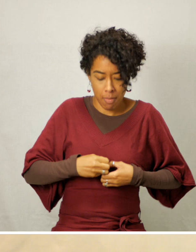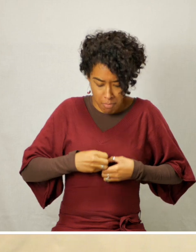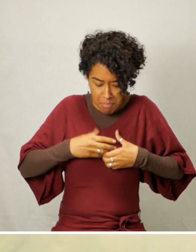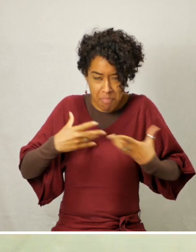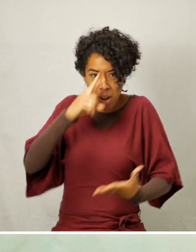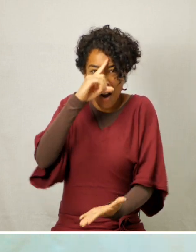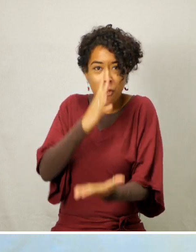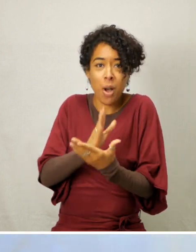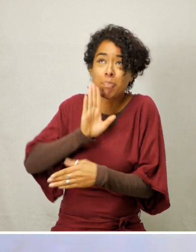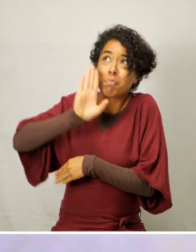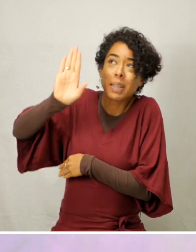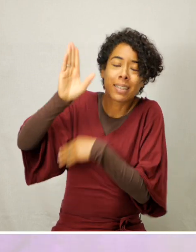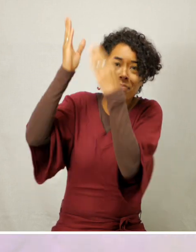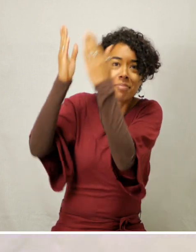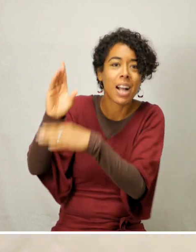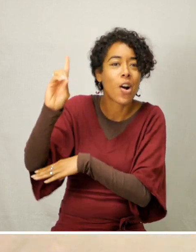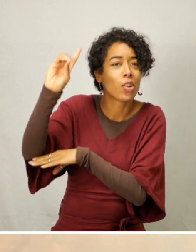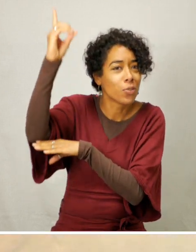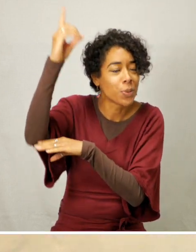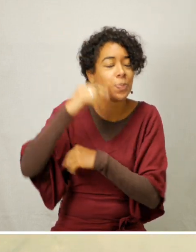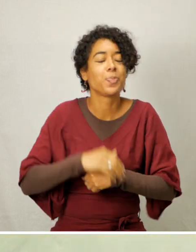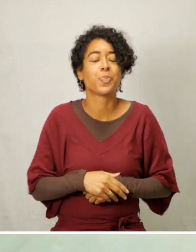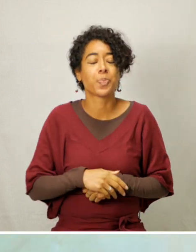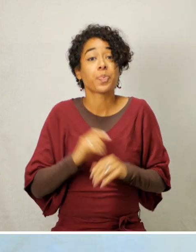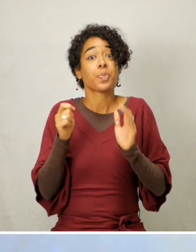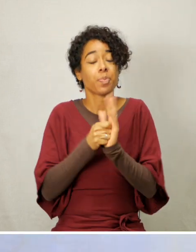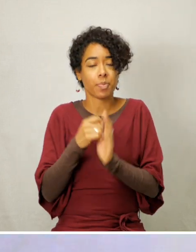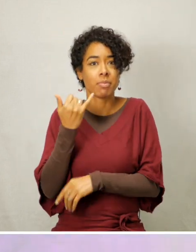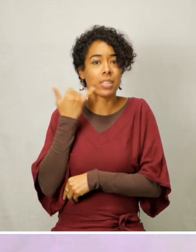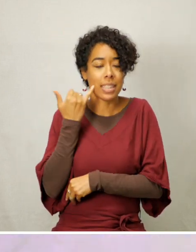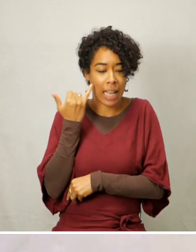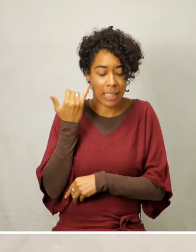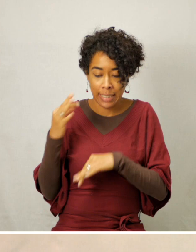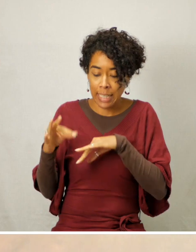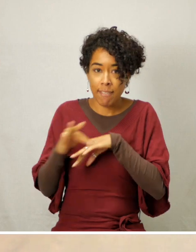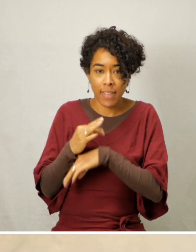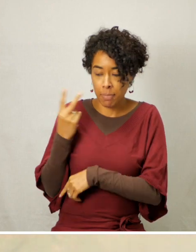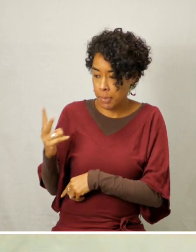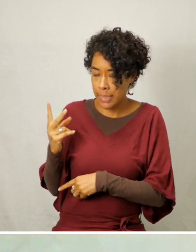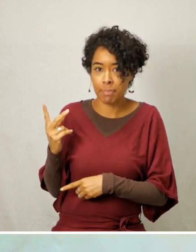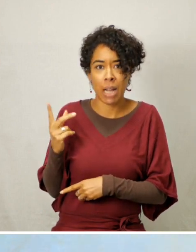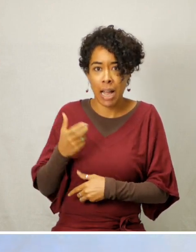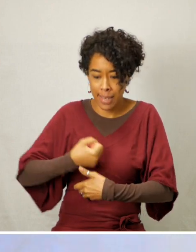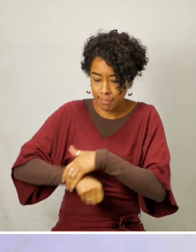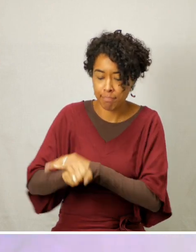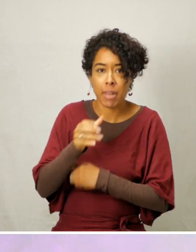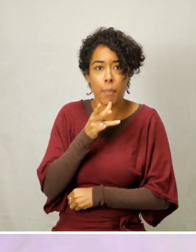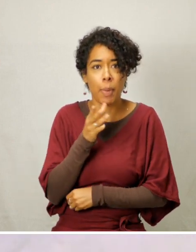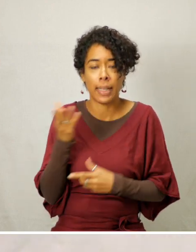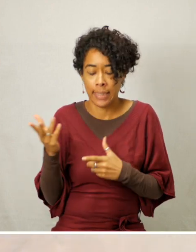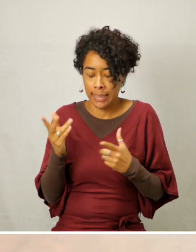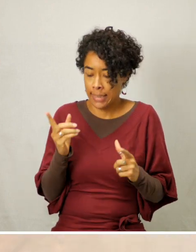l'Éternel. Et Isaac, quand il a rencontré cette difficulté avec son épouse, la Bible nous dit que sa